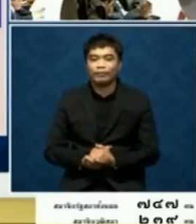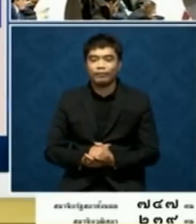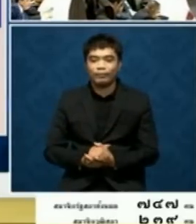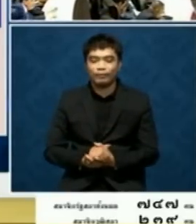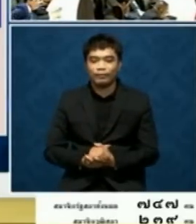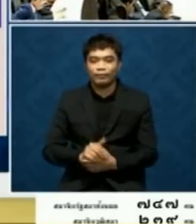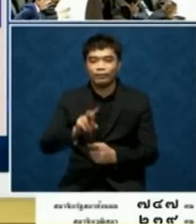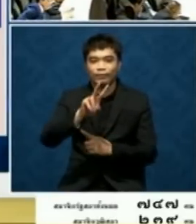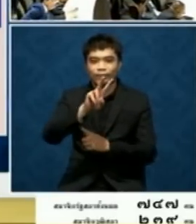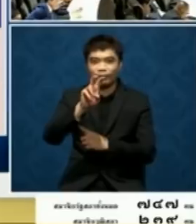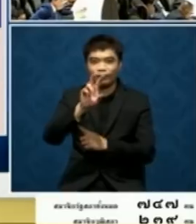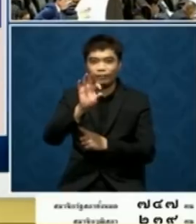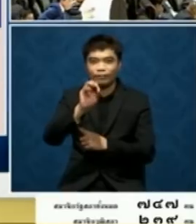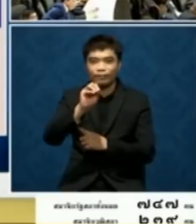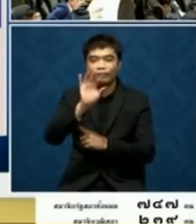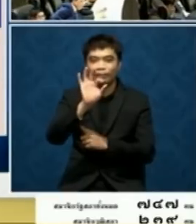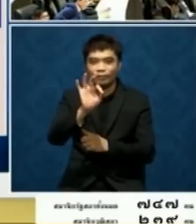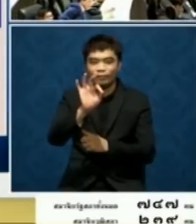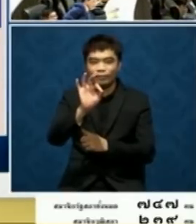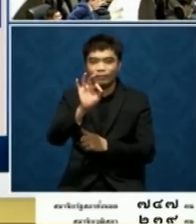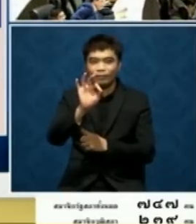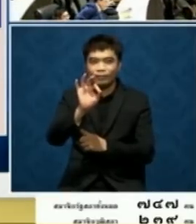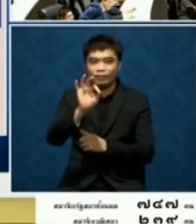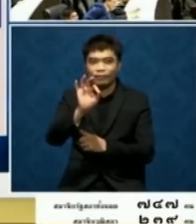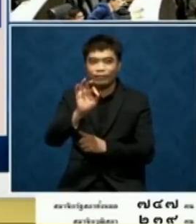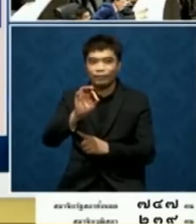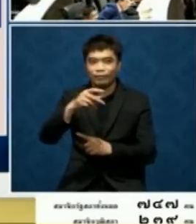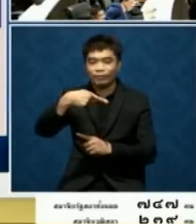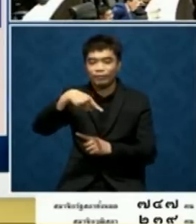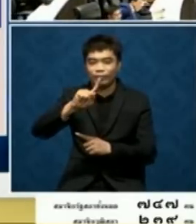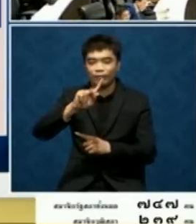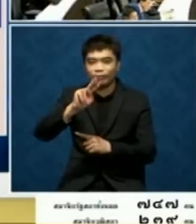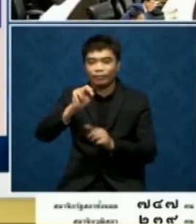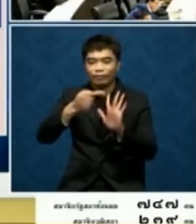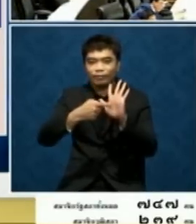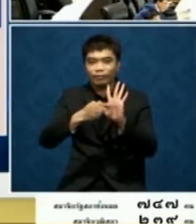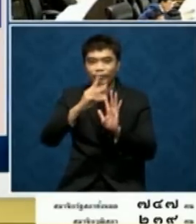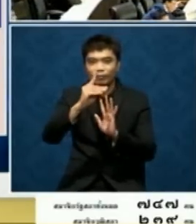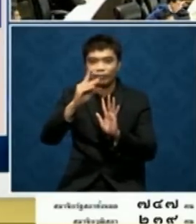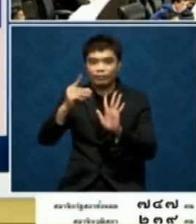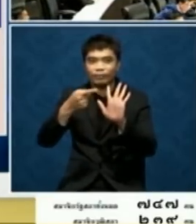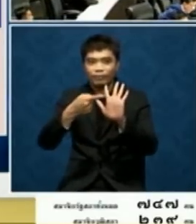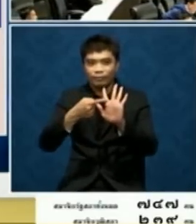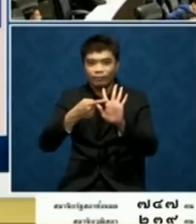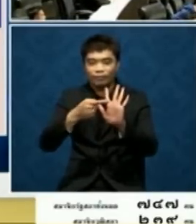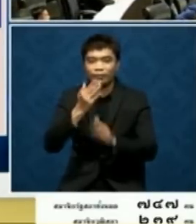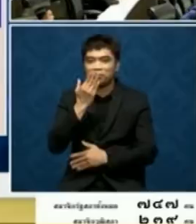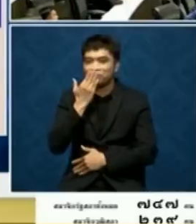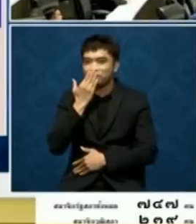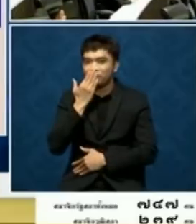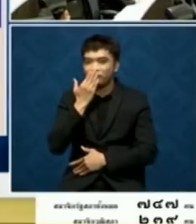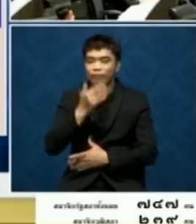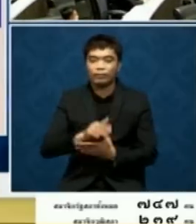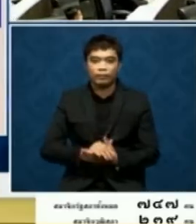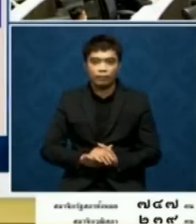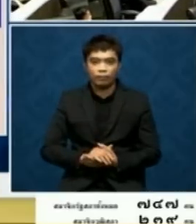วไปดูภาพกันสักเล็กน้อยนะครับซึ่งก็มีทั้งมวลชนแล้วก็สื่อมวลชนไปรอต้อนรับกันณที่ทำการพรรคเพื่อไท